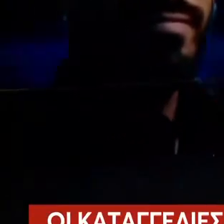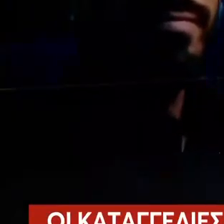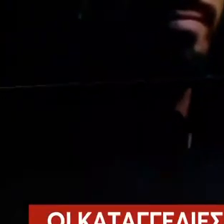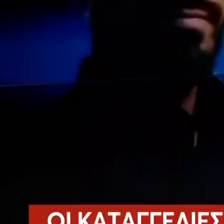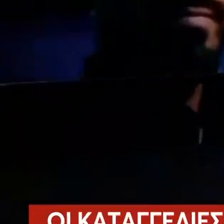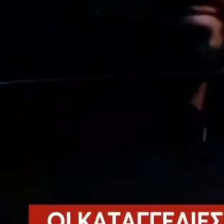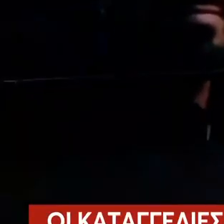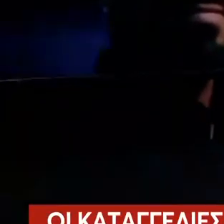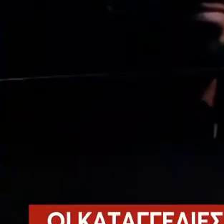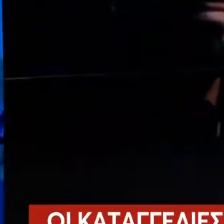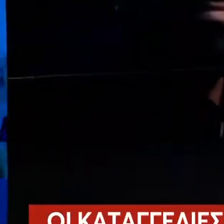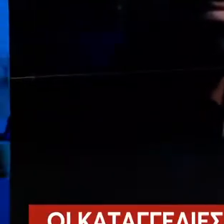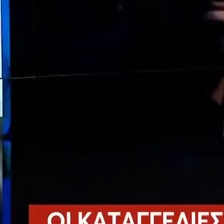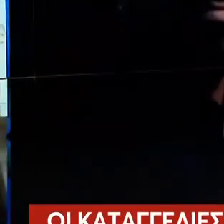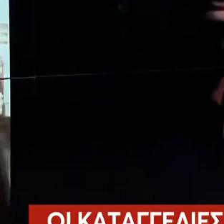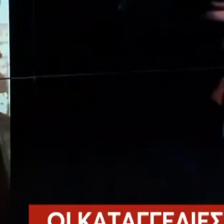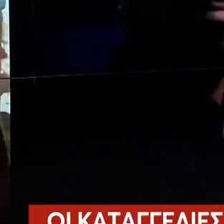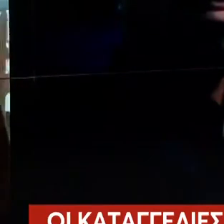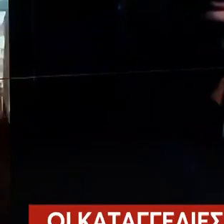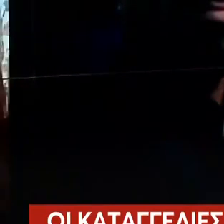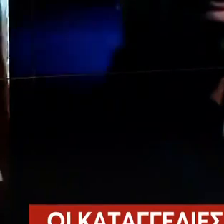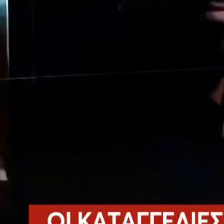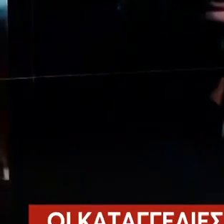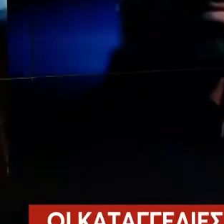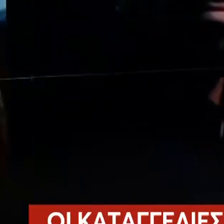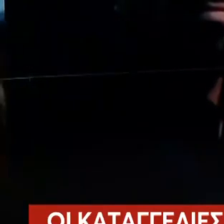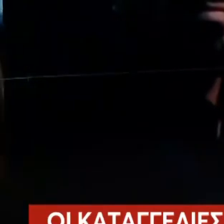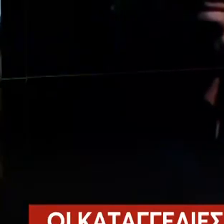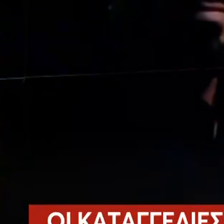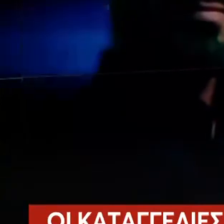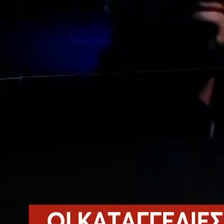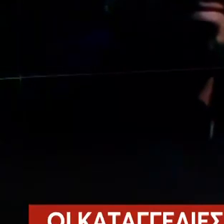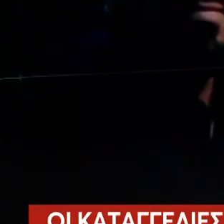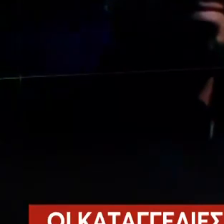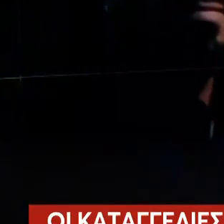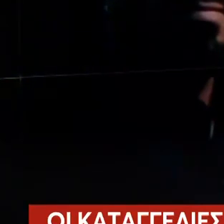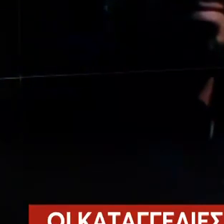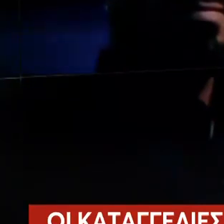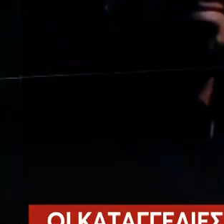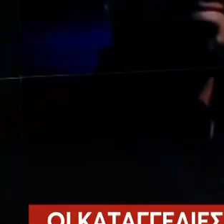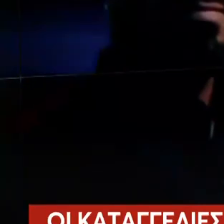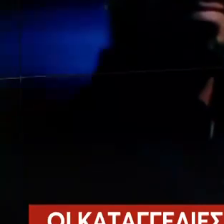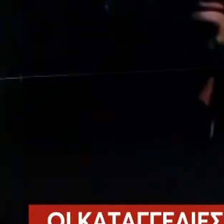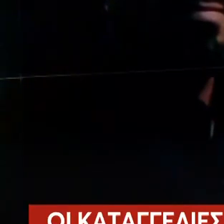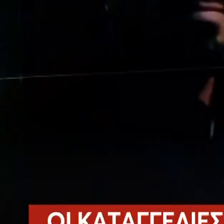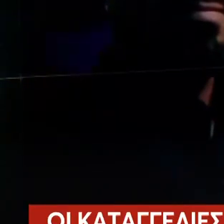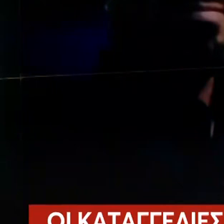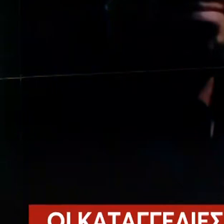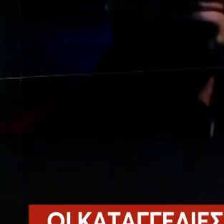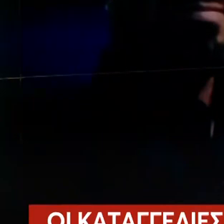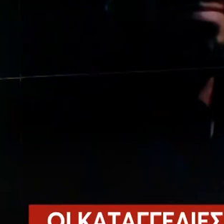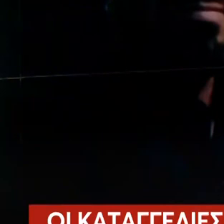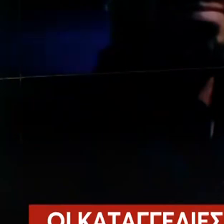Χτυπούσε την αδερφή του. Ποιος ήταν ο στόχος, να της πάρει λεφτά. Έψαχνε για λεφτά. Παντού και πάντα έψαχνε για λεφτά. Γιατί αυτό ήταν το